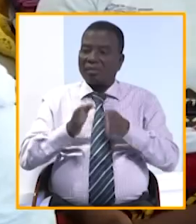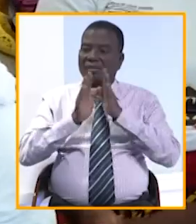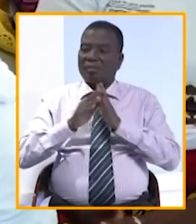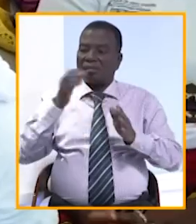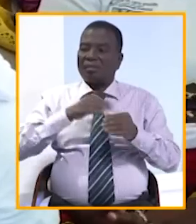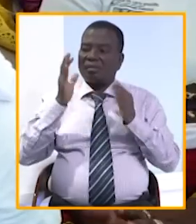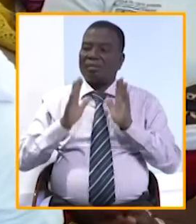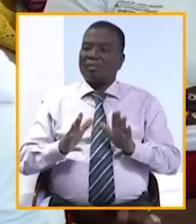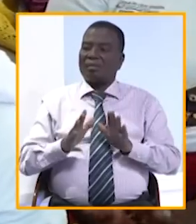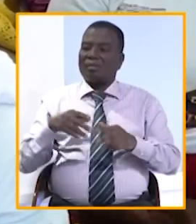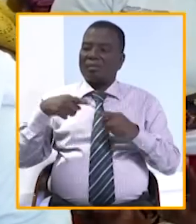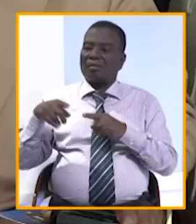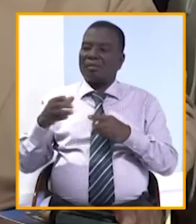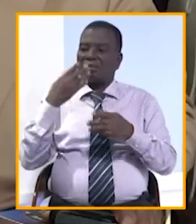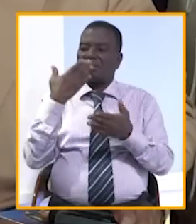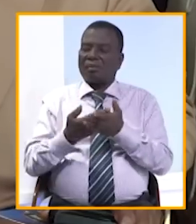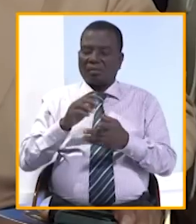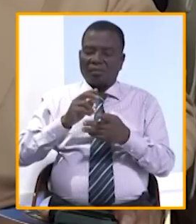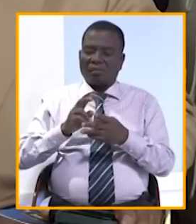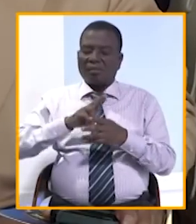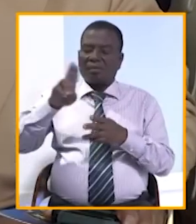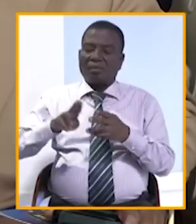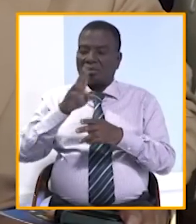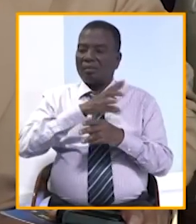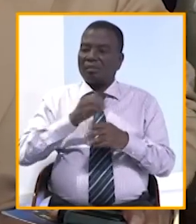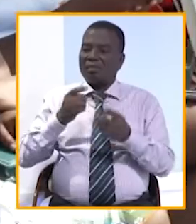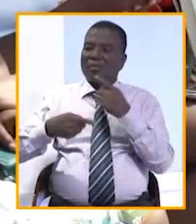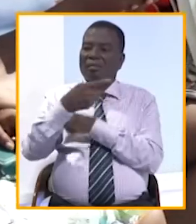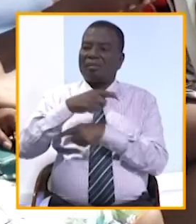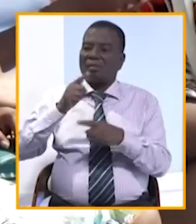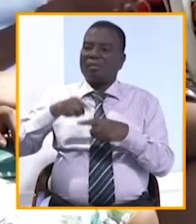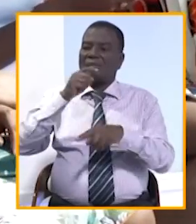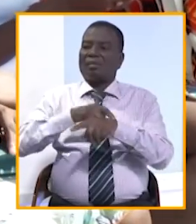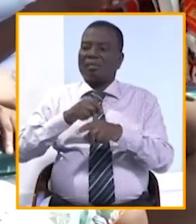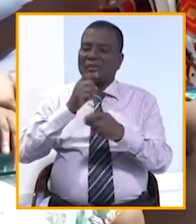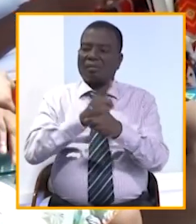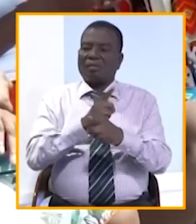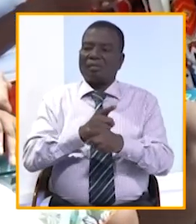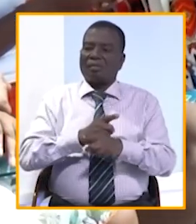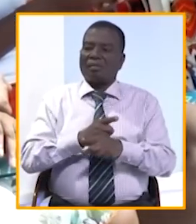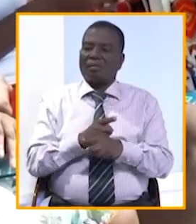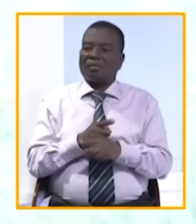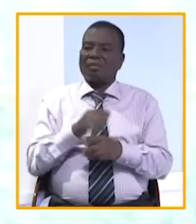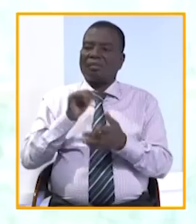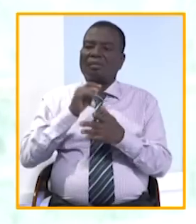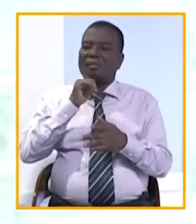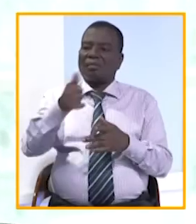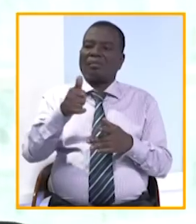les bénéficiaires à faire bon usage des fonds mis aujourd'hui à leur disposition. Ce n'est